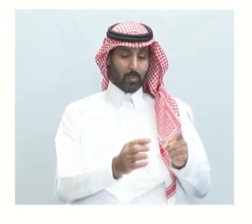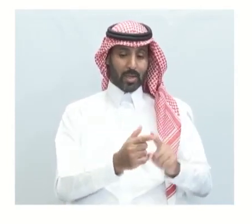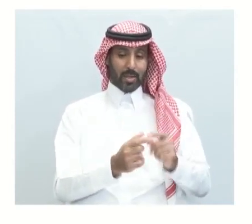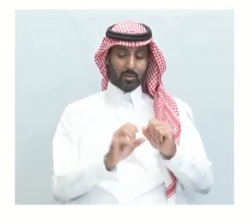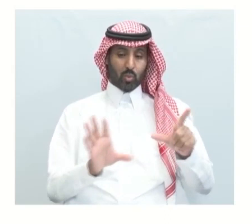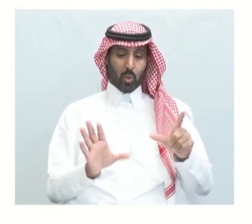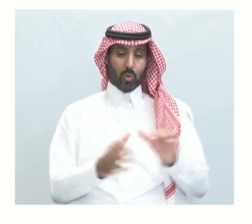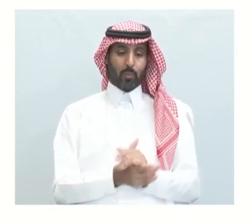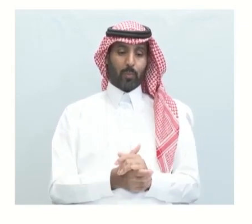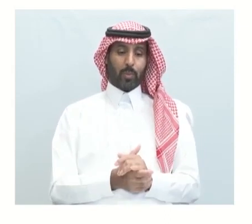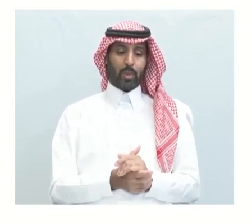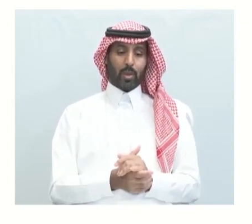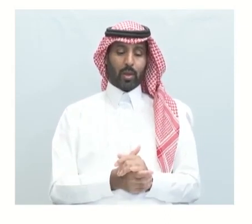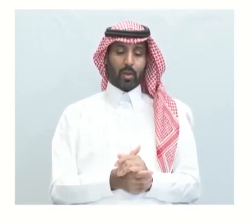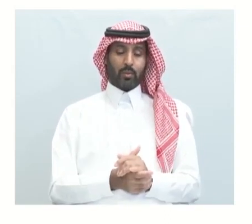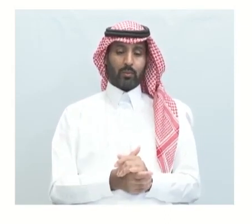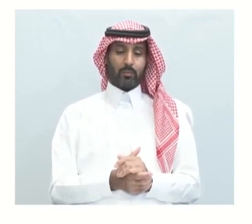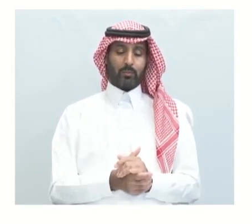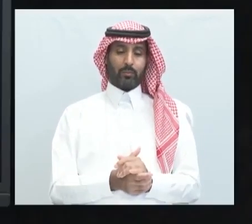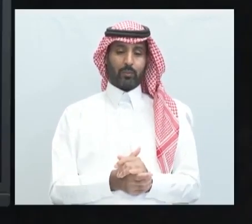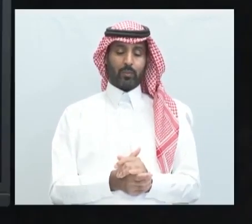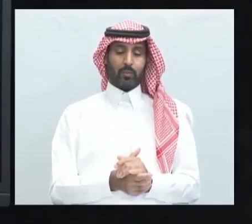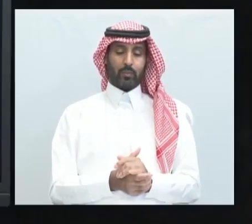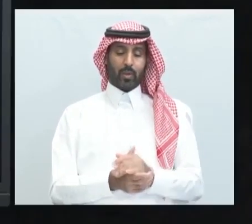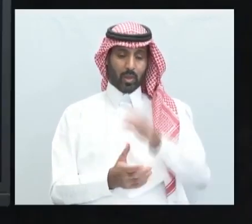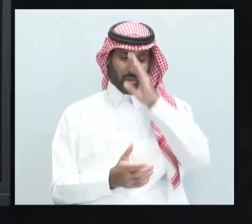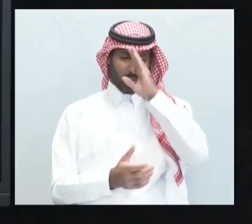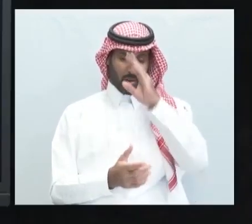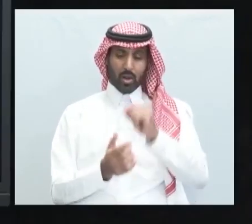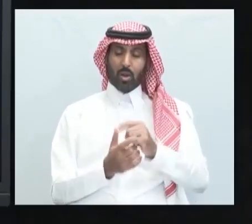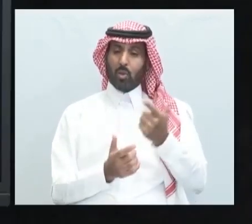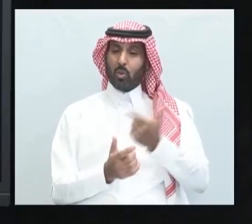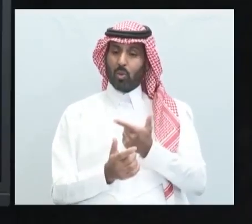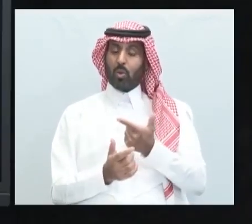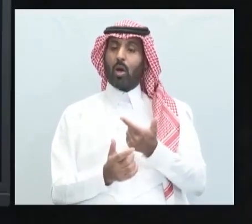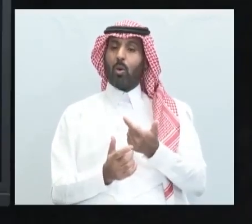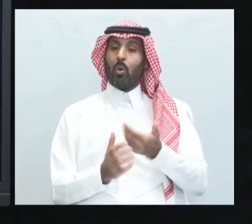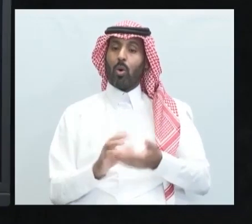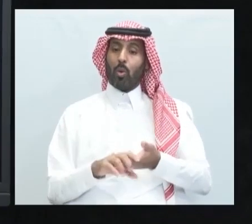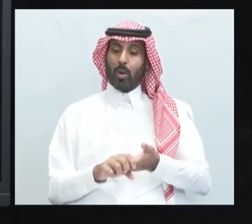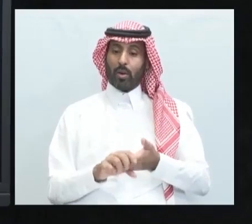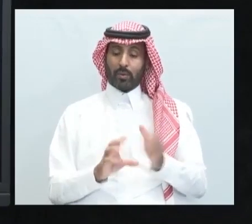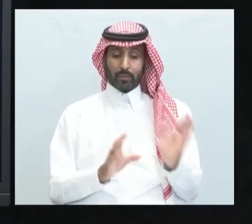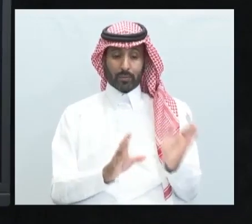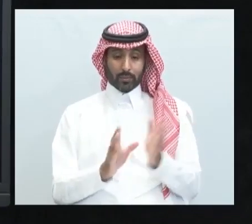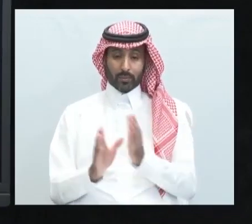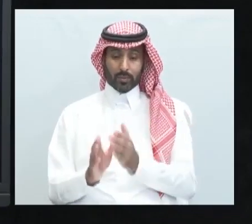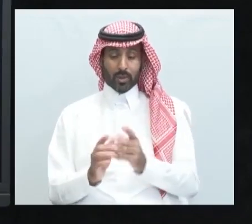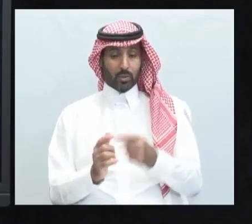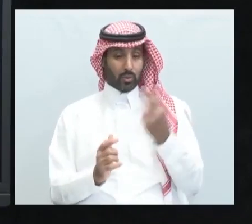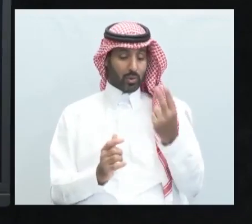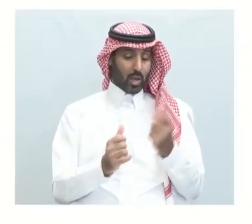الاسبوع نلاحظ لدينا هنا الاثنين الثلاثاء الاربعاء ثلاث ايام للاسبوع نلاحظ كل عقده تتكون من